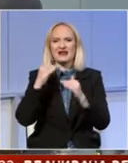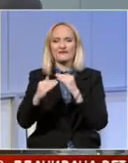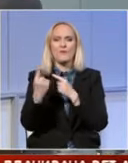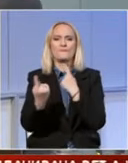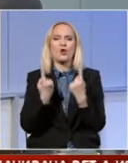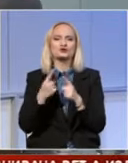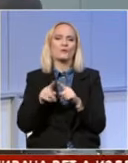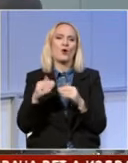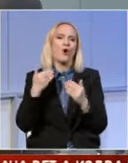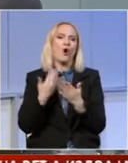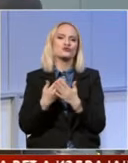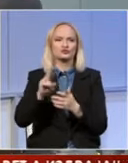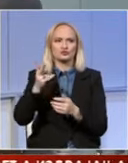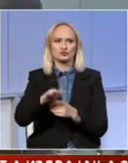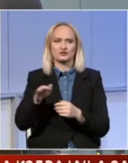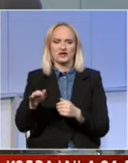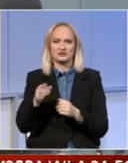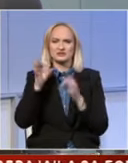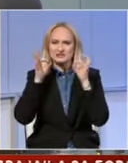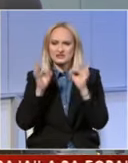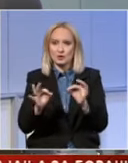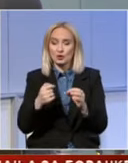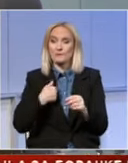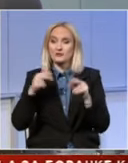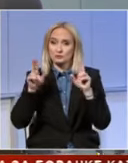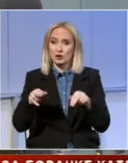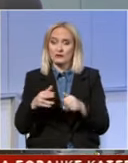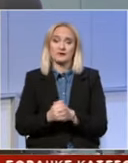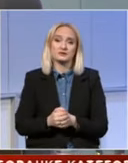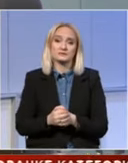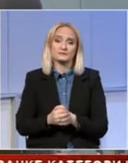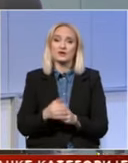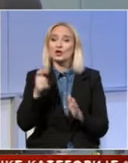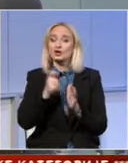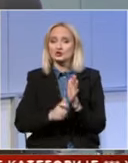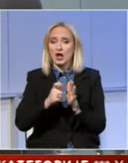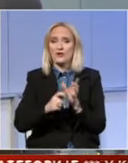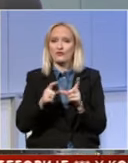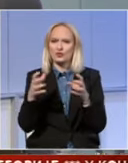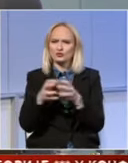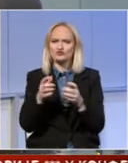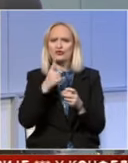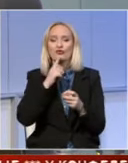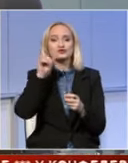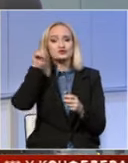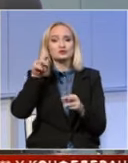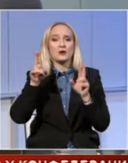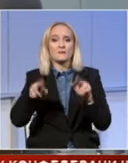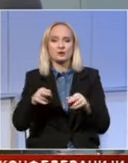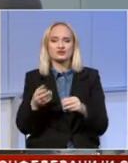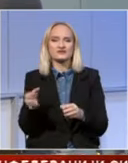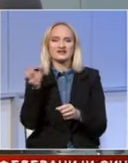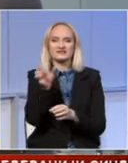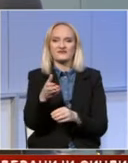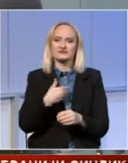položaju u odnosu na drugu djecu. I sigurno ćemo imati članove u društvu koji će sutra moći da se